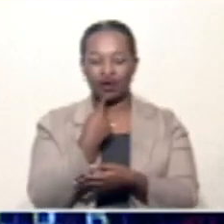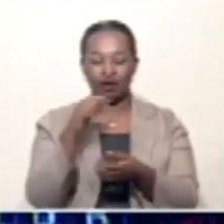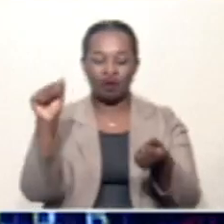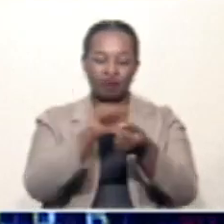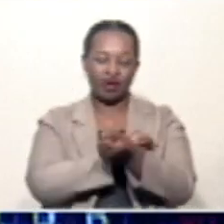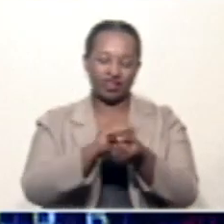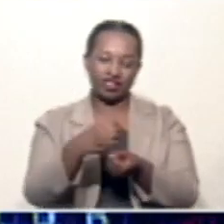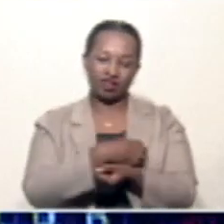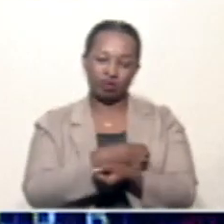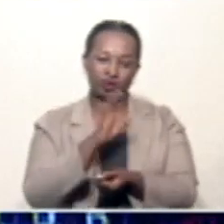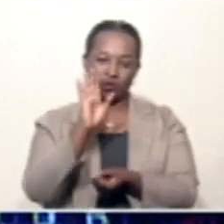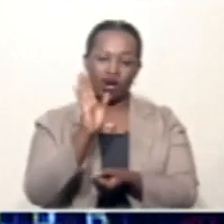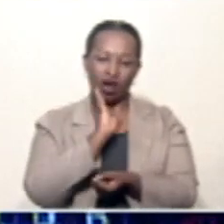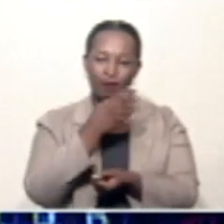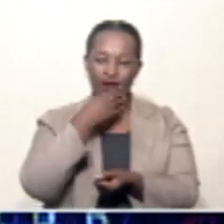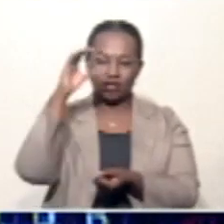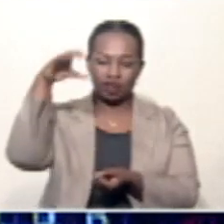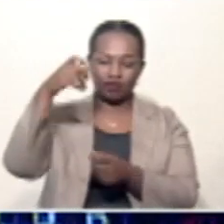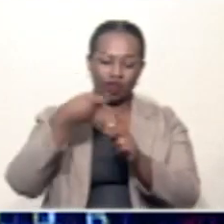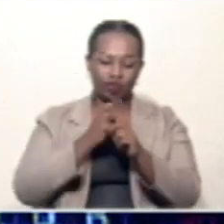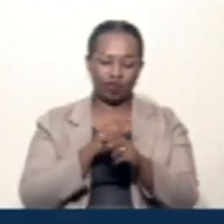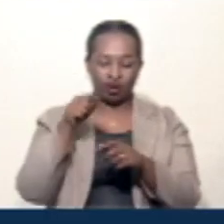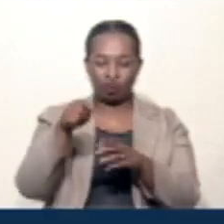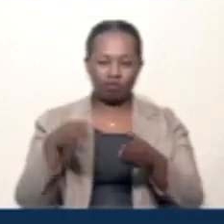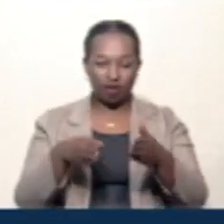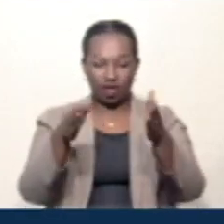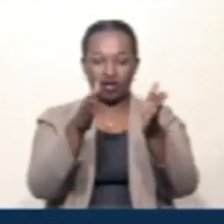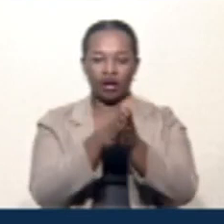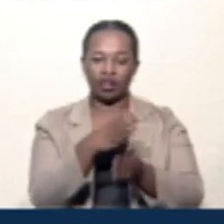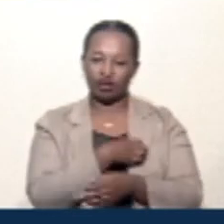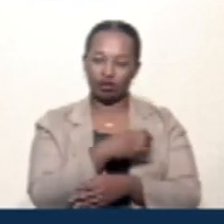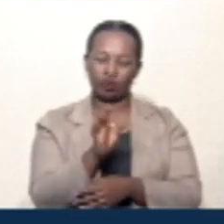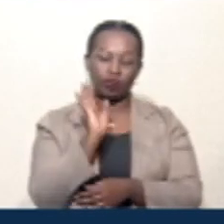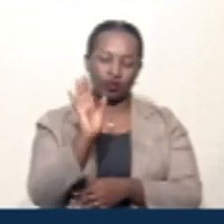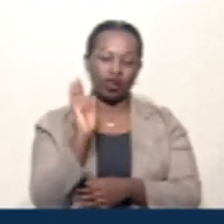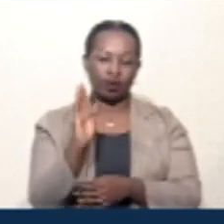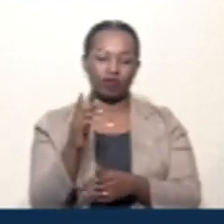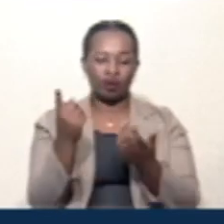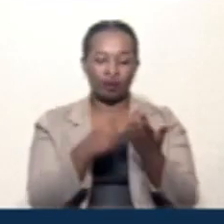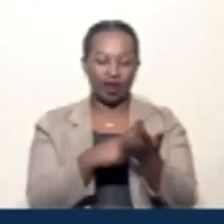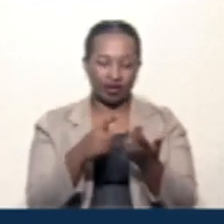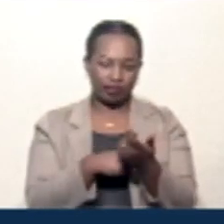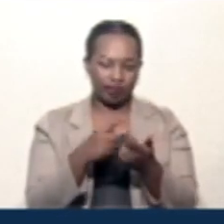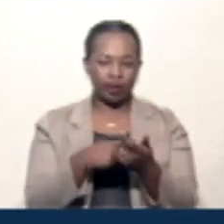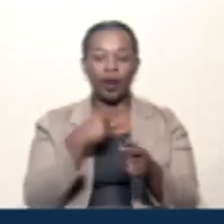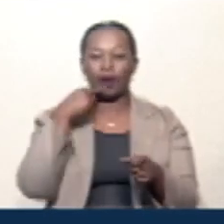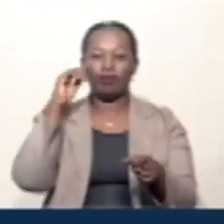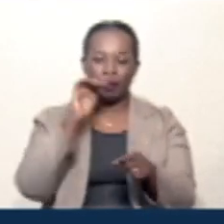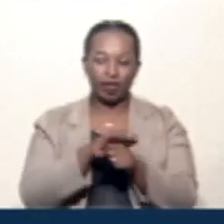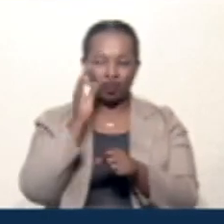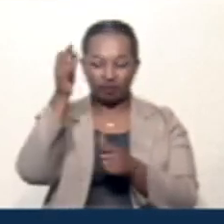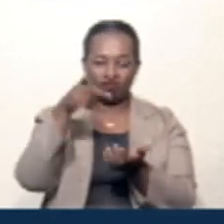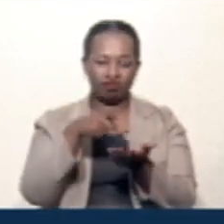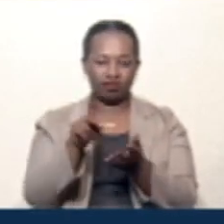bangirijwe imitungo yabo n'amazi y'imvura avaga muri uyu muhanda, ndetse imitungo yabo ikaba yarabaruwe, bizezwa ko bazishyurwa,